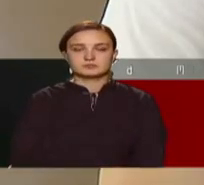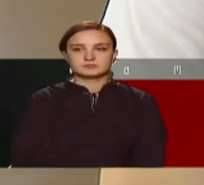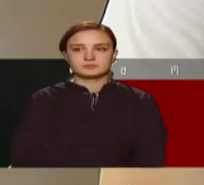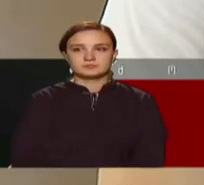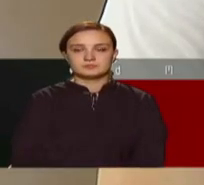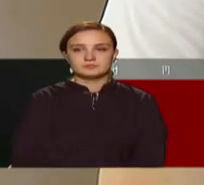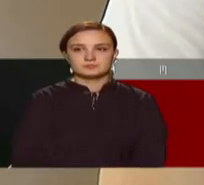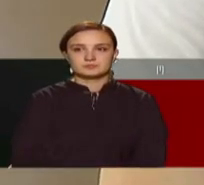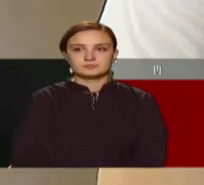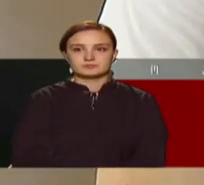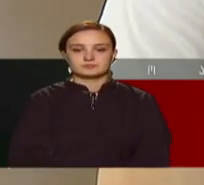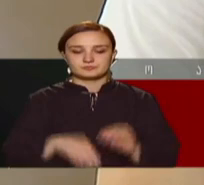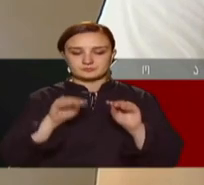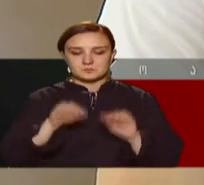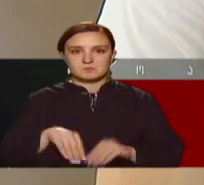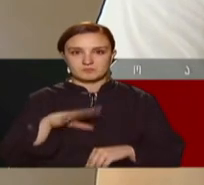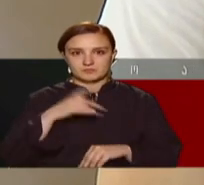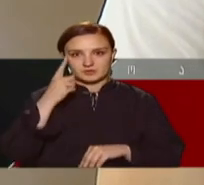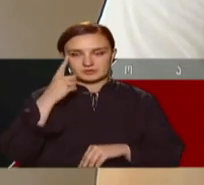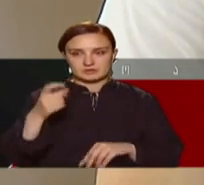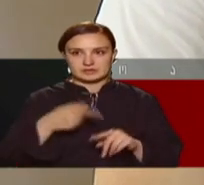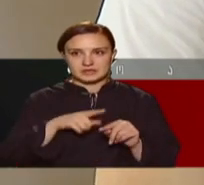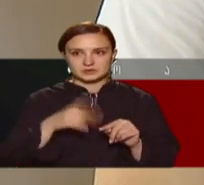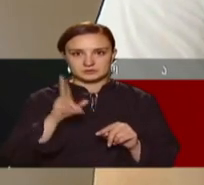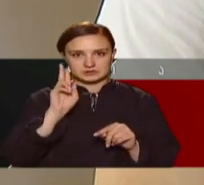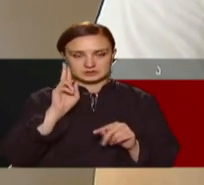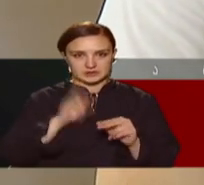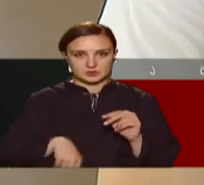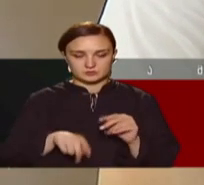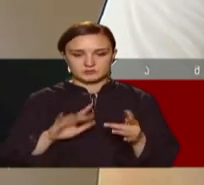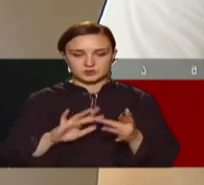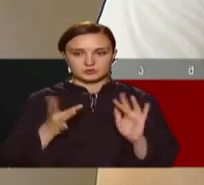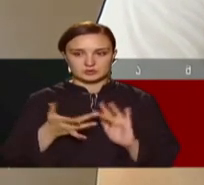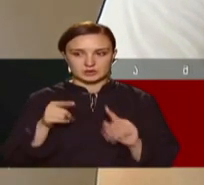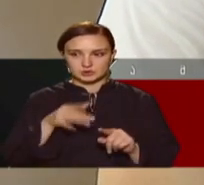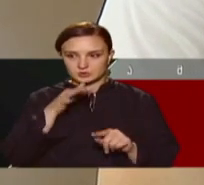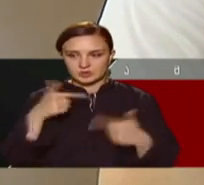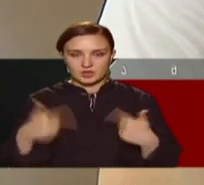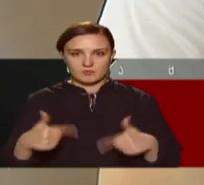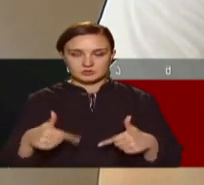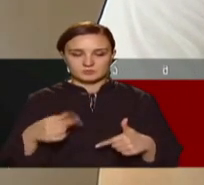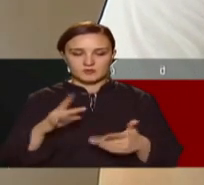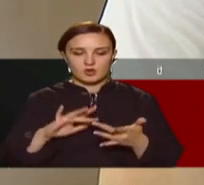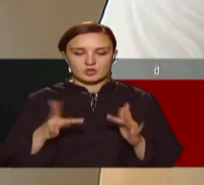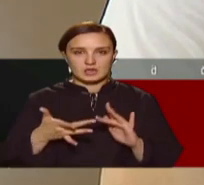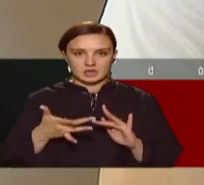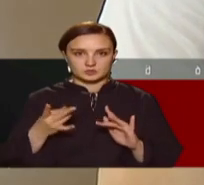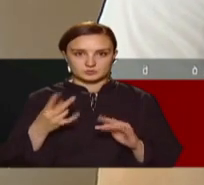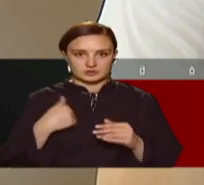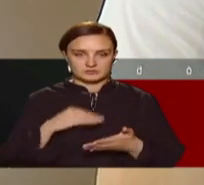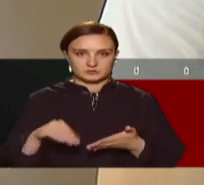პეტიცია, რის საფუძველზე რექტორს მოუწოდეთ, რომ ეს სემესტრი დასრულდეს ონლაინ ფორმატში და გამოცდების ონლაინ დაწერის საშუალება